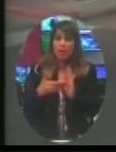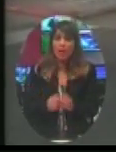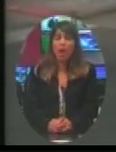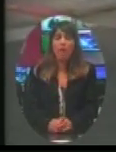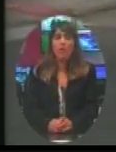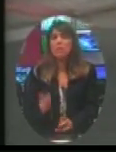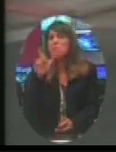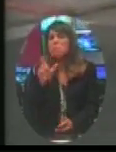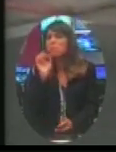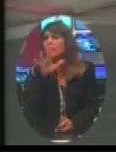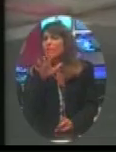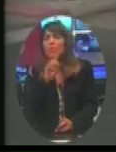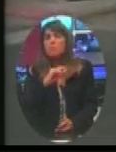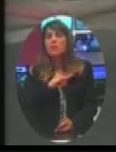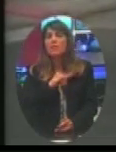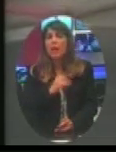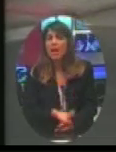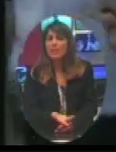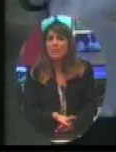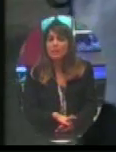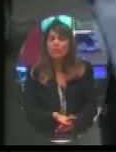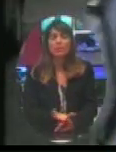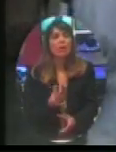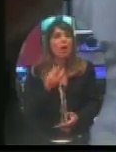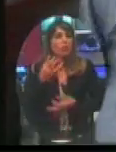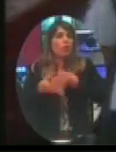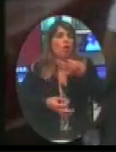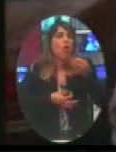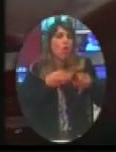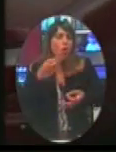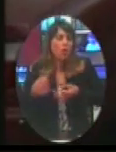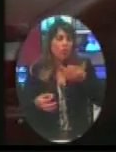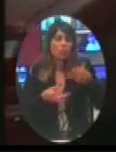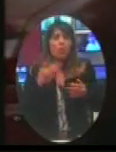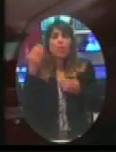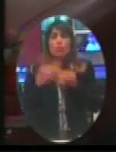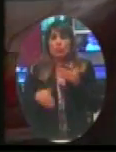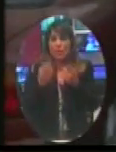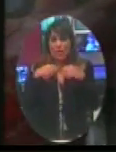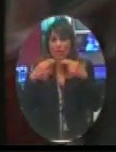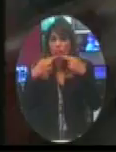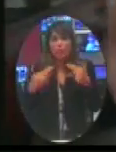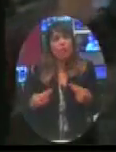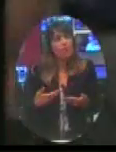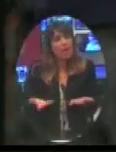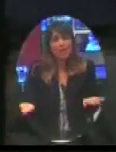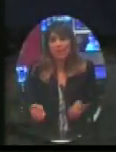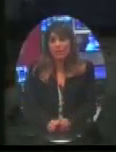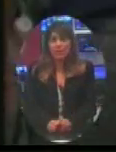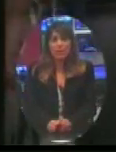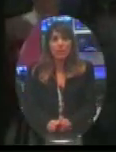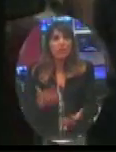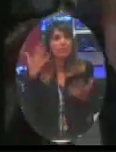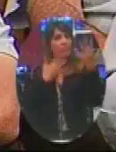היה אינטרס לעשות זאת? רבות השאלות שעלו ותשובות בתום הוועדה, אין. הערפל עדיין